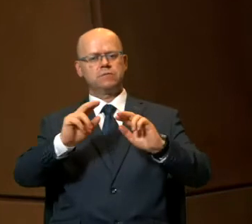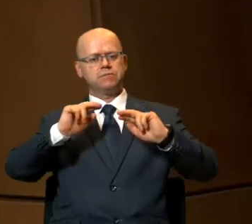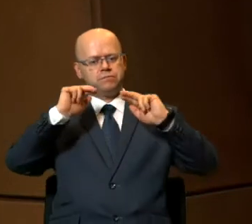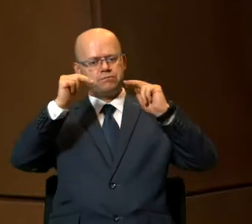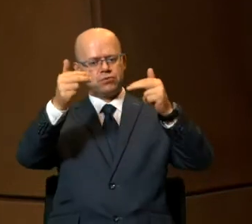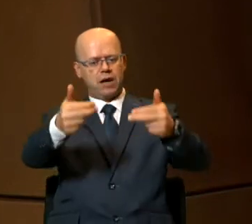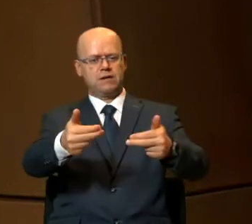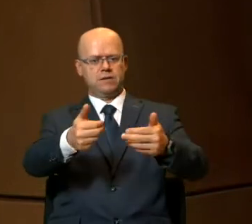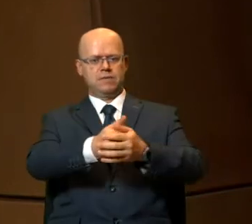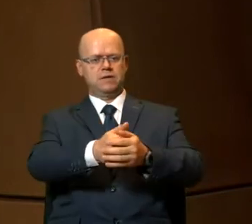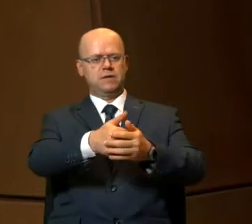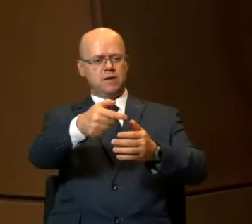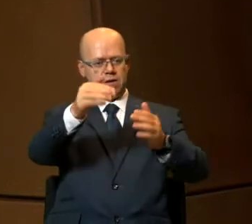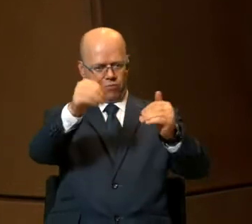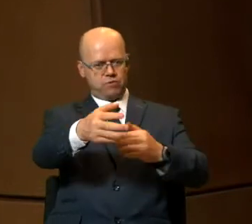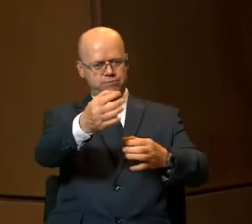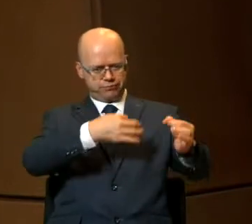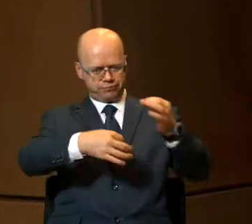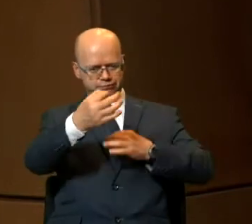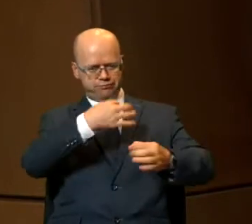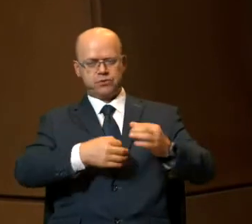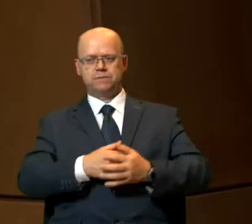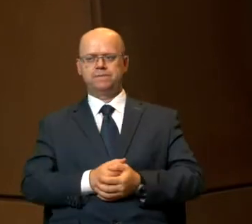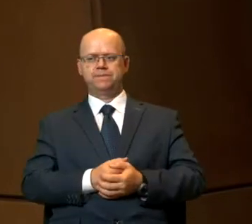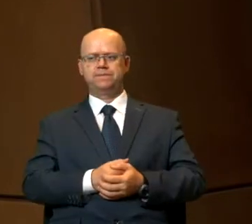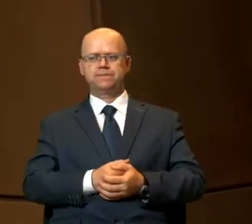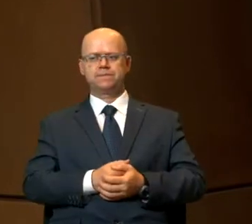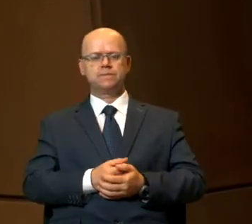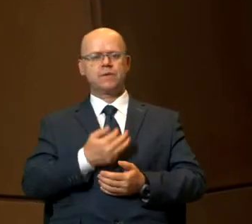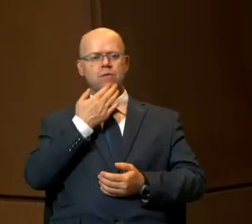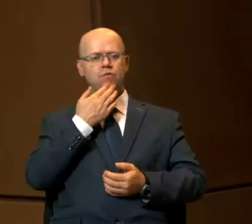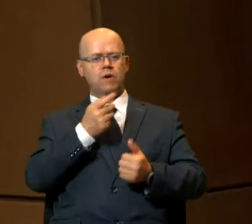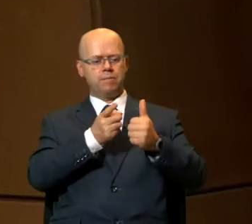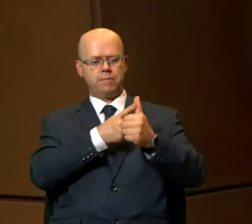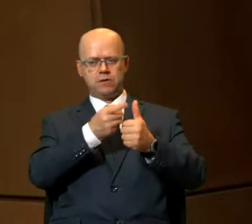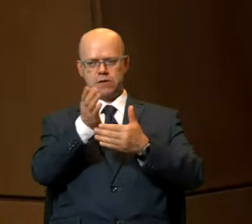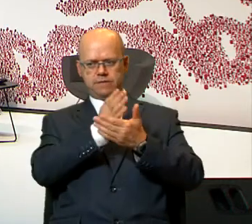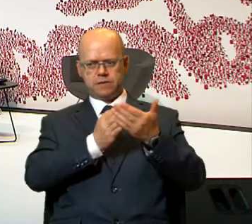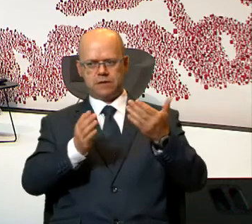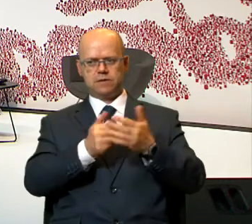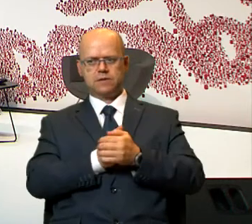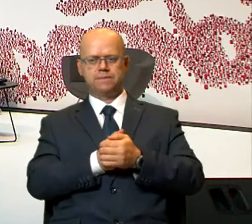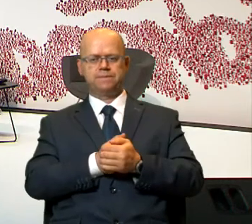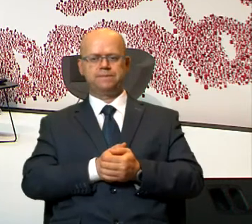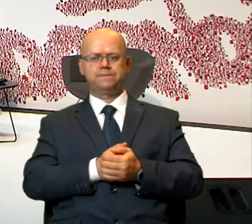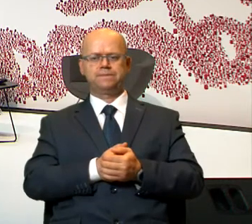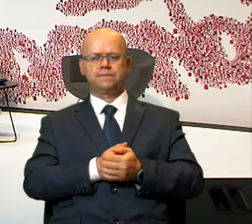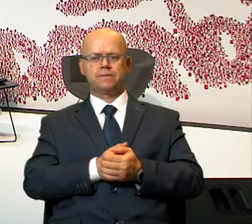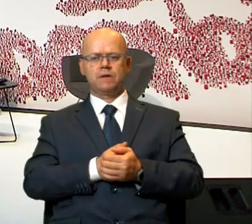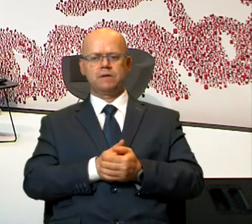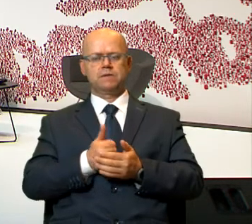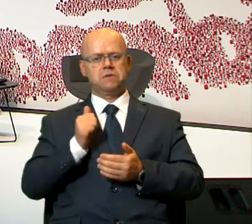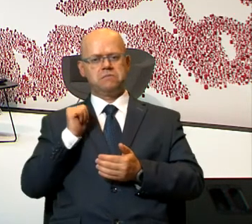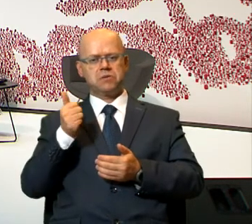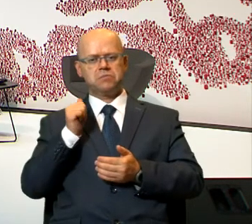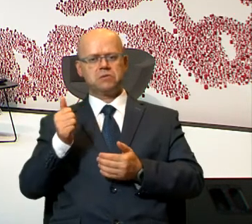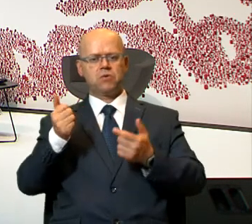Państwu głos. Mówiłem o pierwszej części. Są z nami wybitni